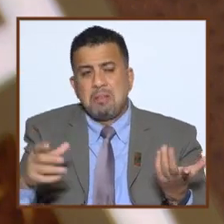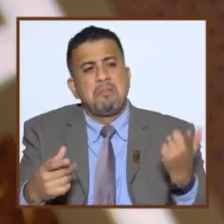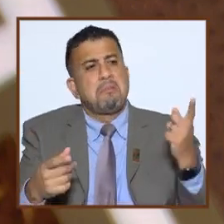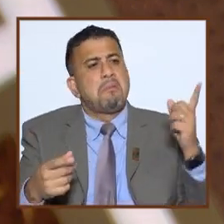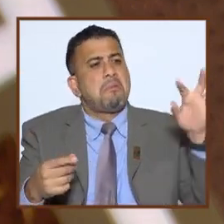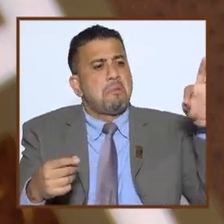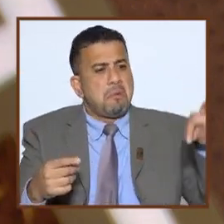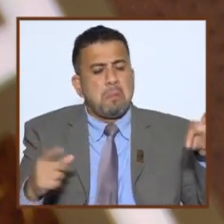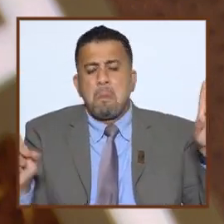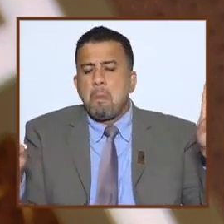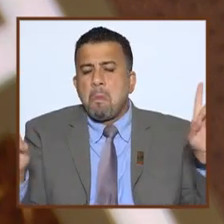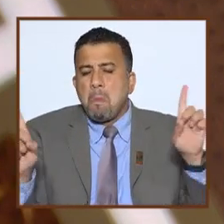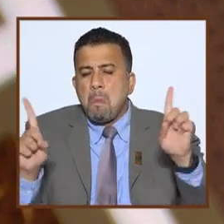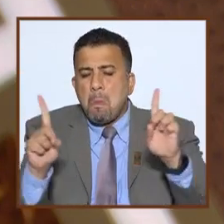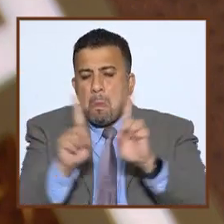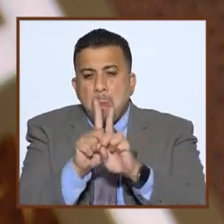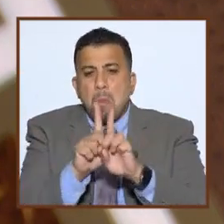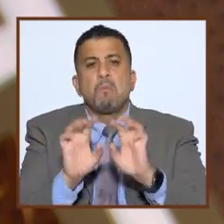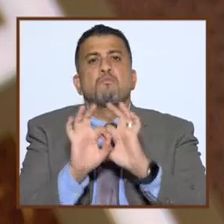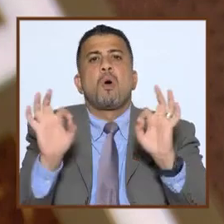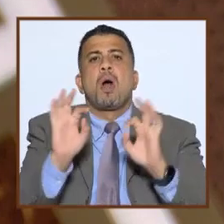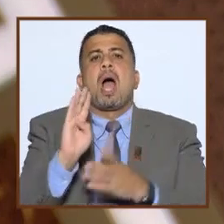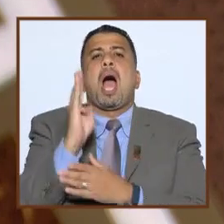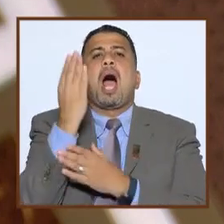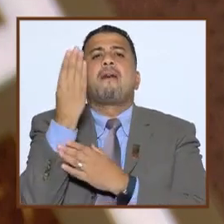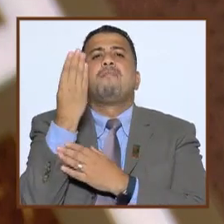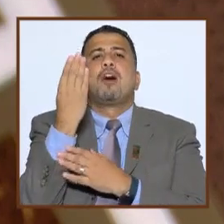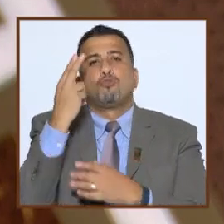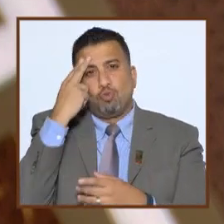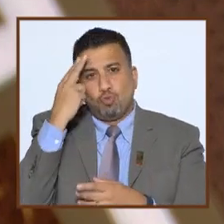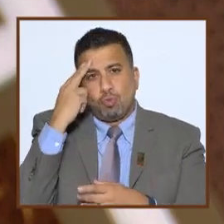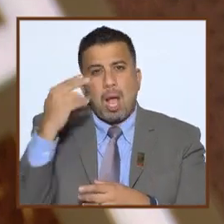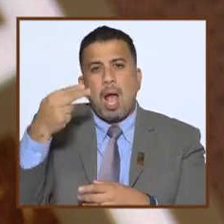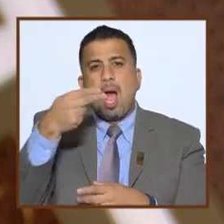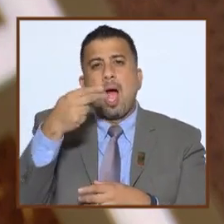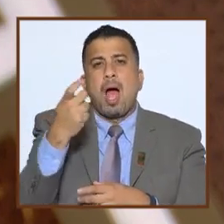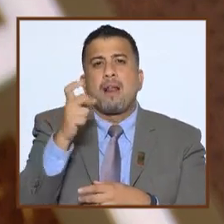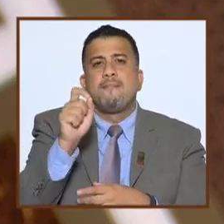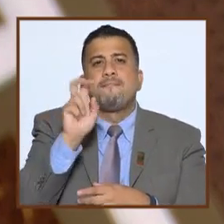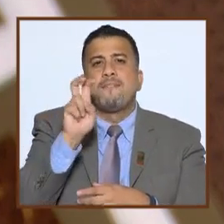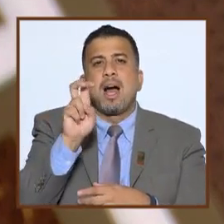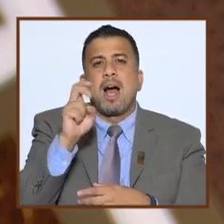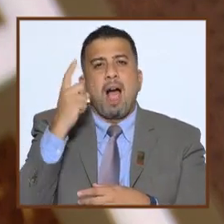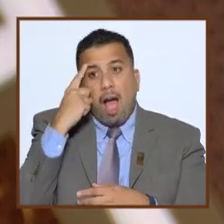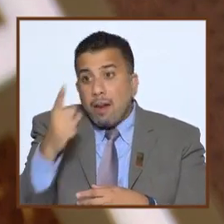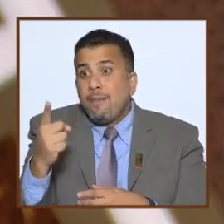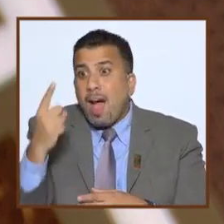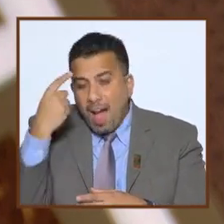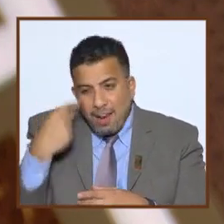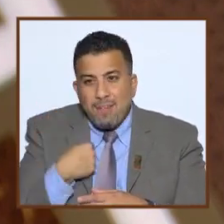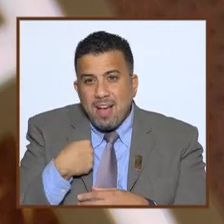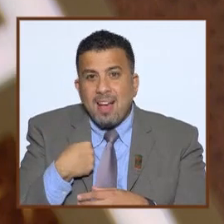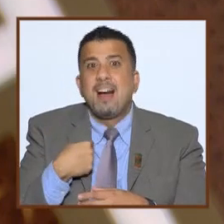عرفه هكذا يقول المفسرون وقيل سميت عرفه بهذا الاسم وهذا ما ما له اسنان يمكن